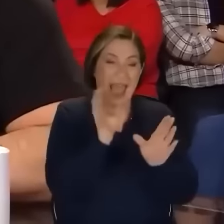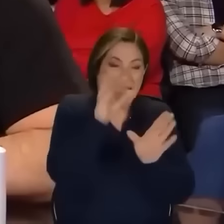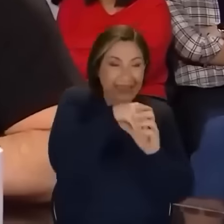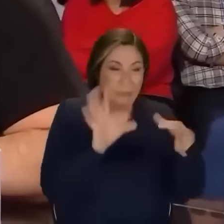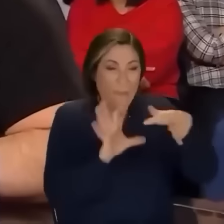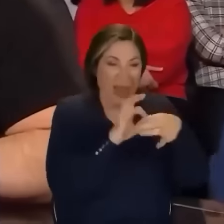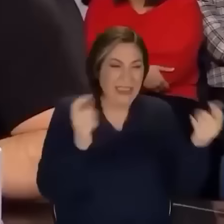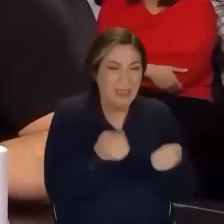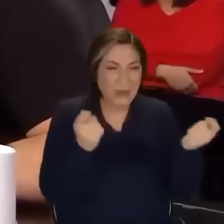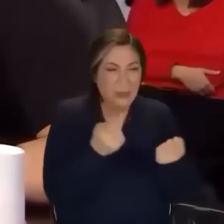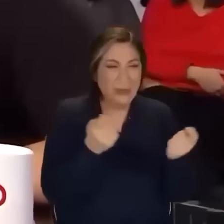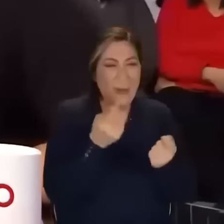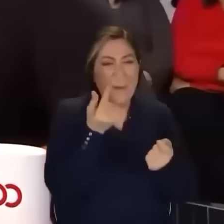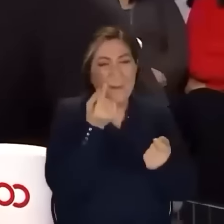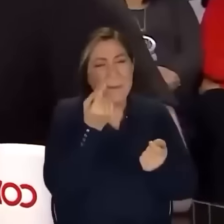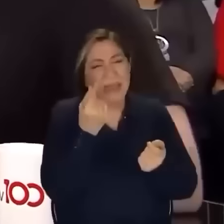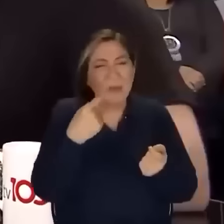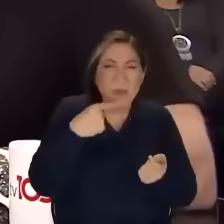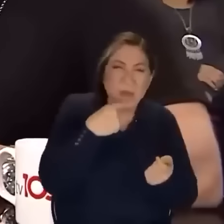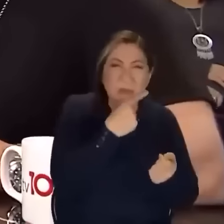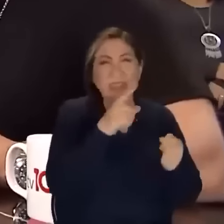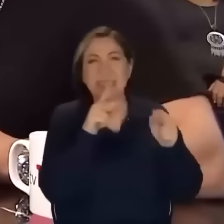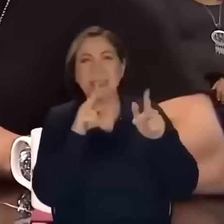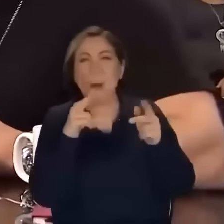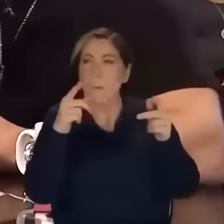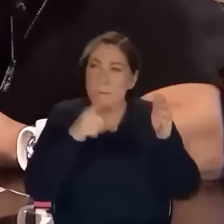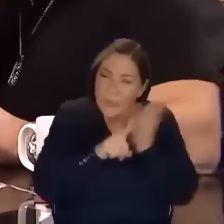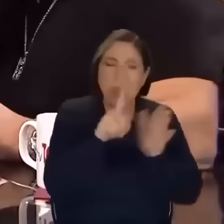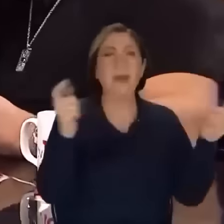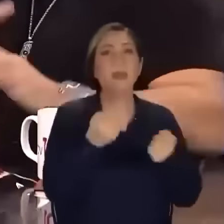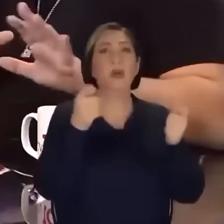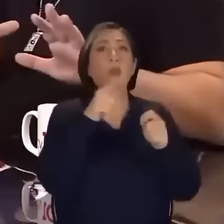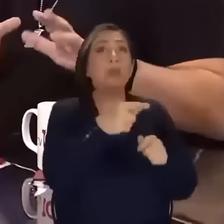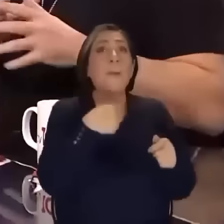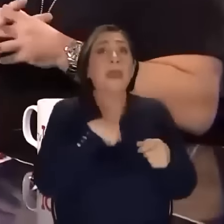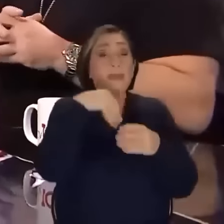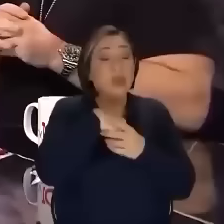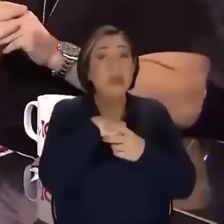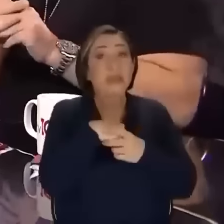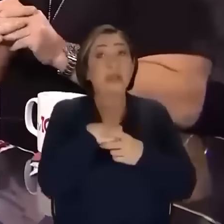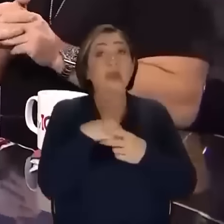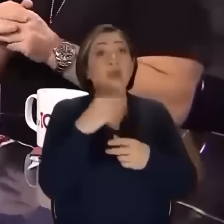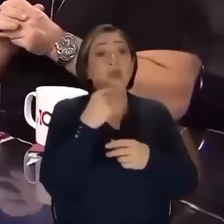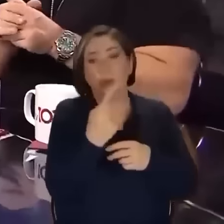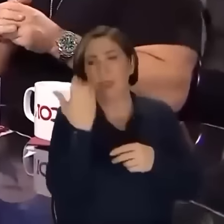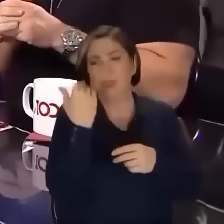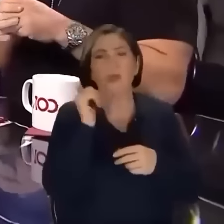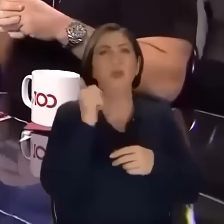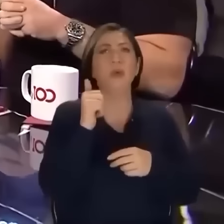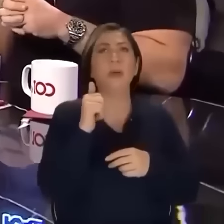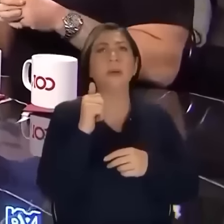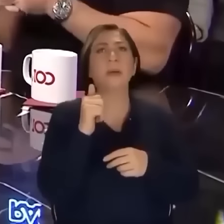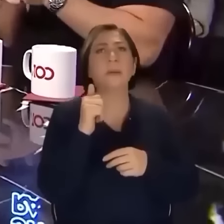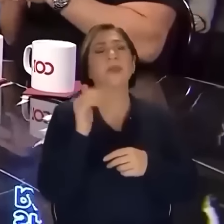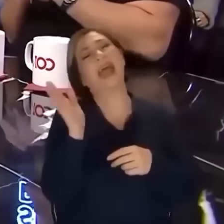tutturmaya çalışıyorsun Biraz zor yani zorlanıyorum başarmaya çalışıyorum mesela Bunlar benim için söyledim Geçen gün bir iki